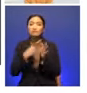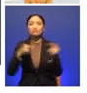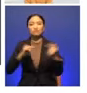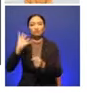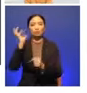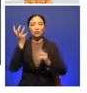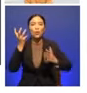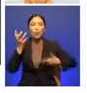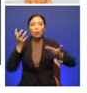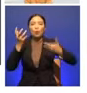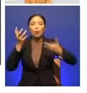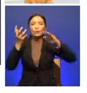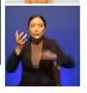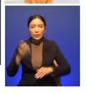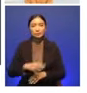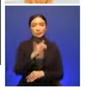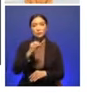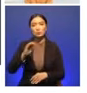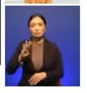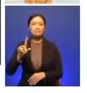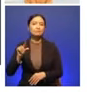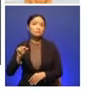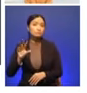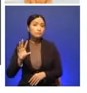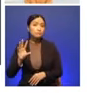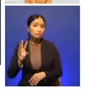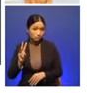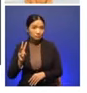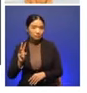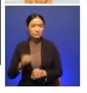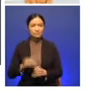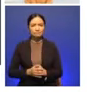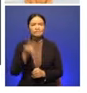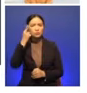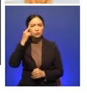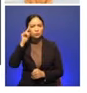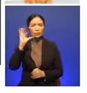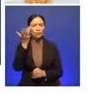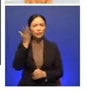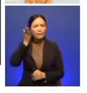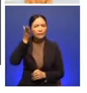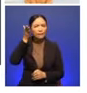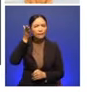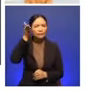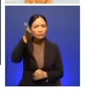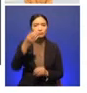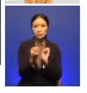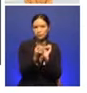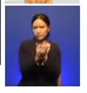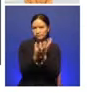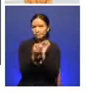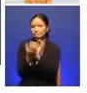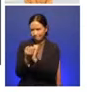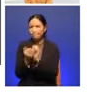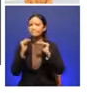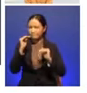ร้อนนะครับคอป26แต่ผมคิดว่าโลกในอนาคตและสิ่งเหล่านี้มันจะกระทบไปหมดทั้งสร้างความเหลื่อ